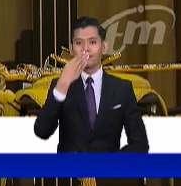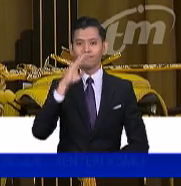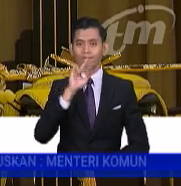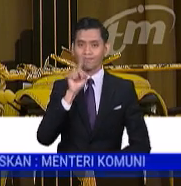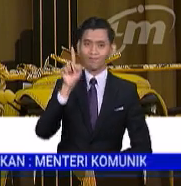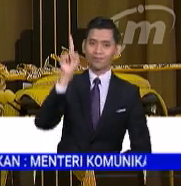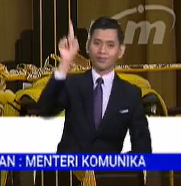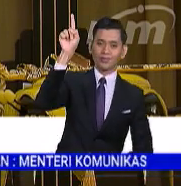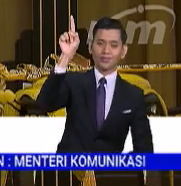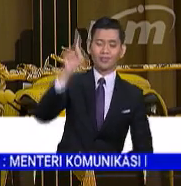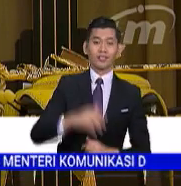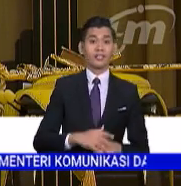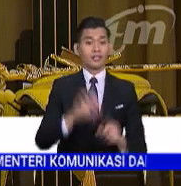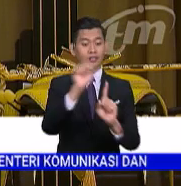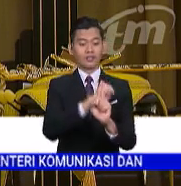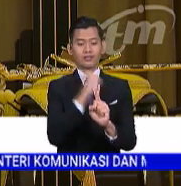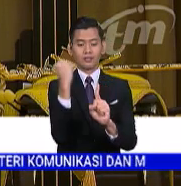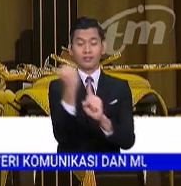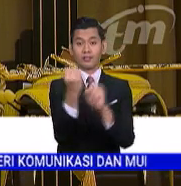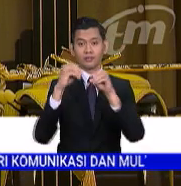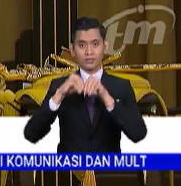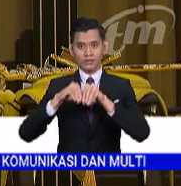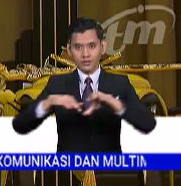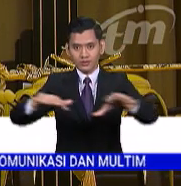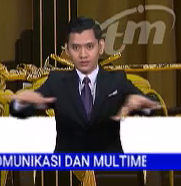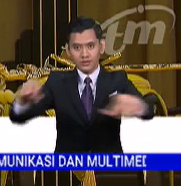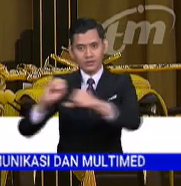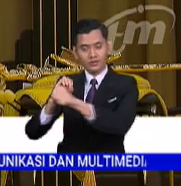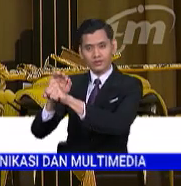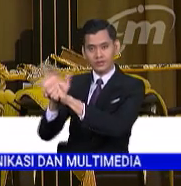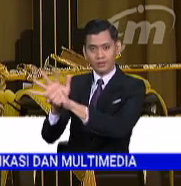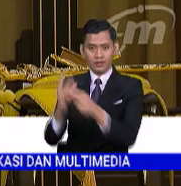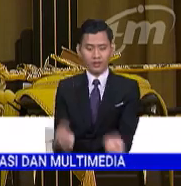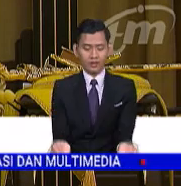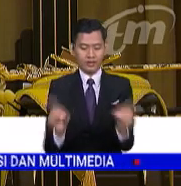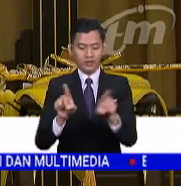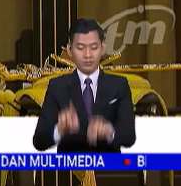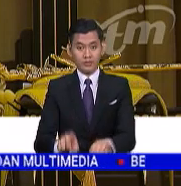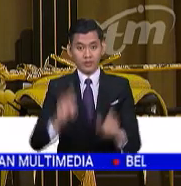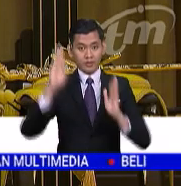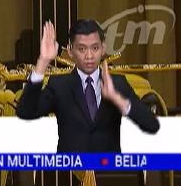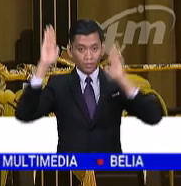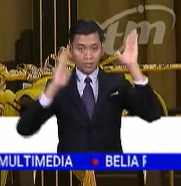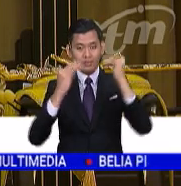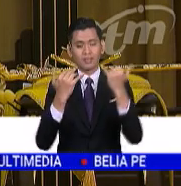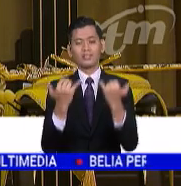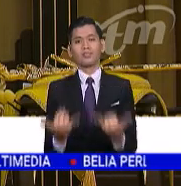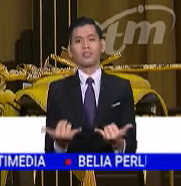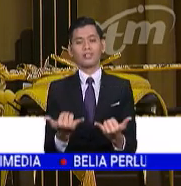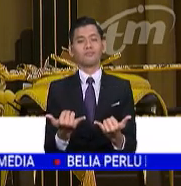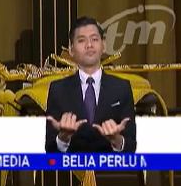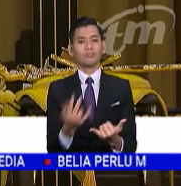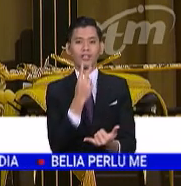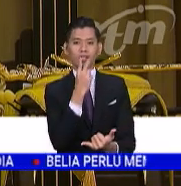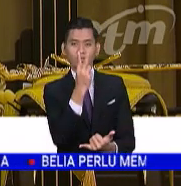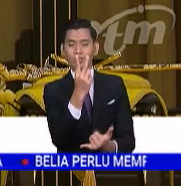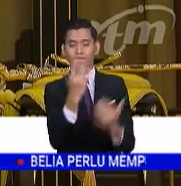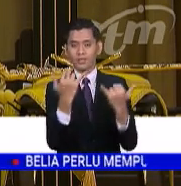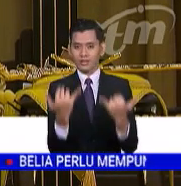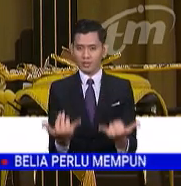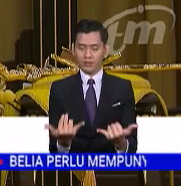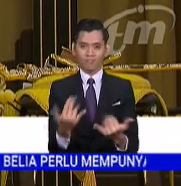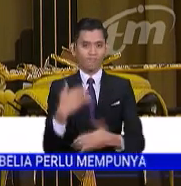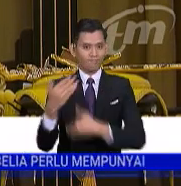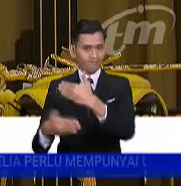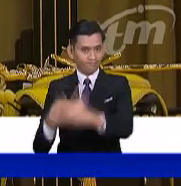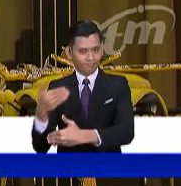Alhamdulillah. Situasi pandemik COVID-19 di negara kini semakin bertambah baik.